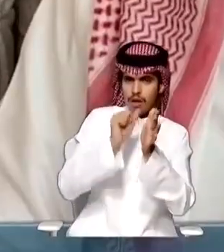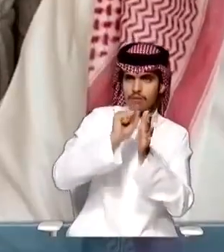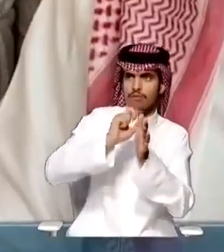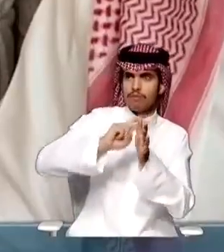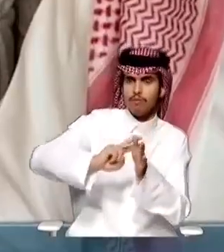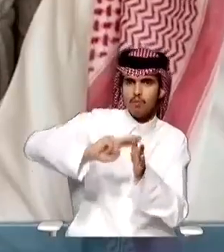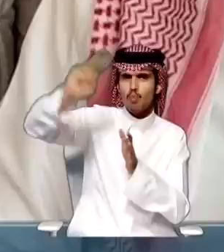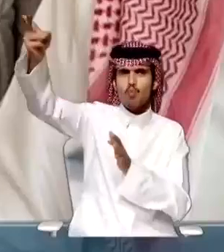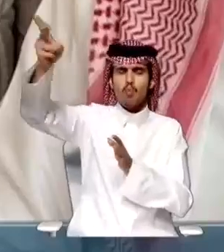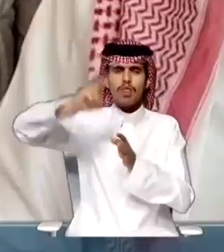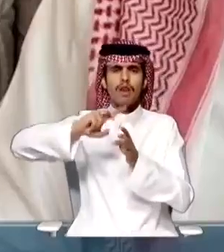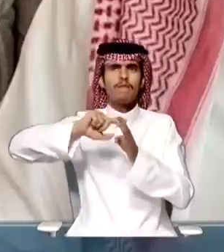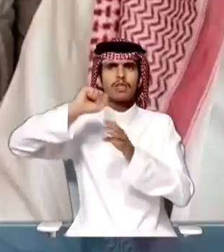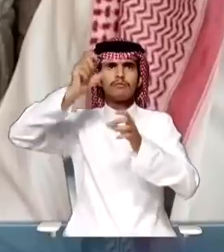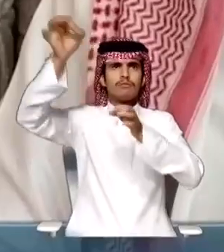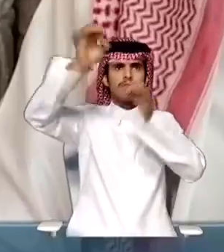لهجات